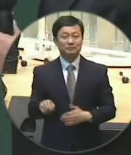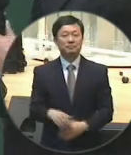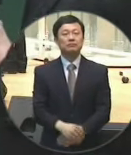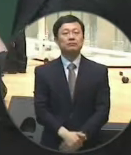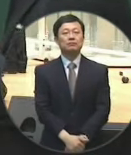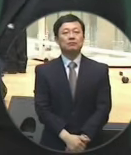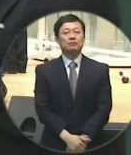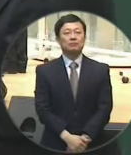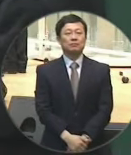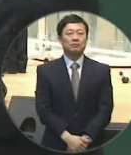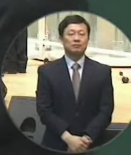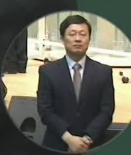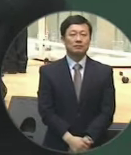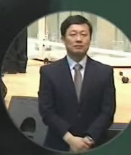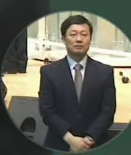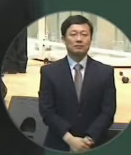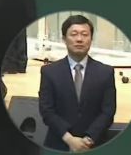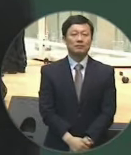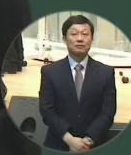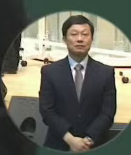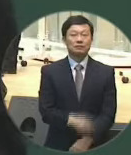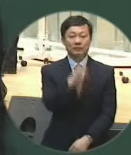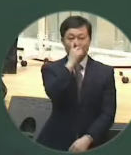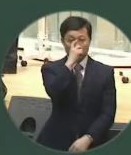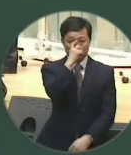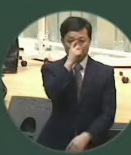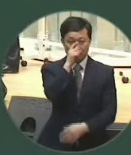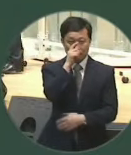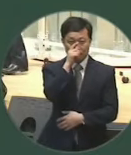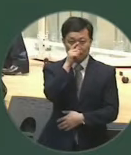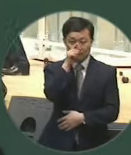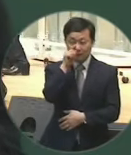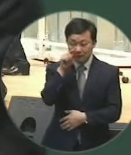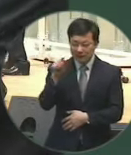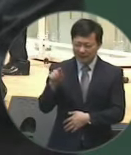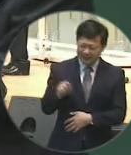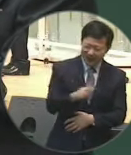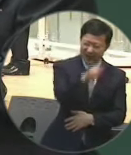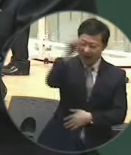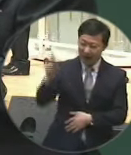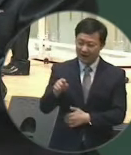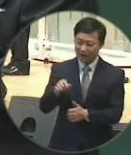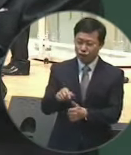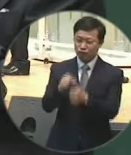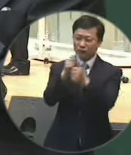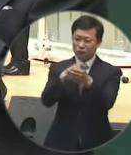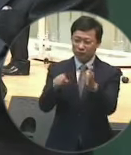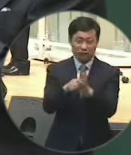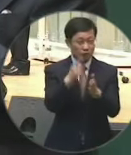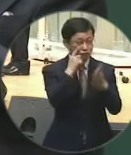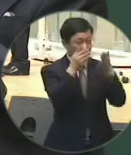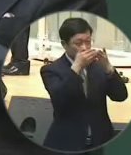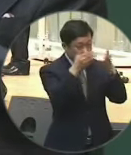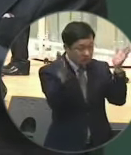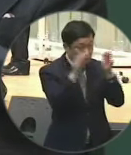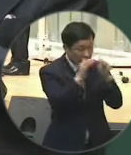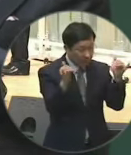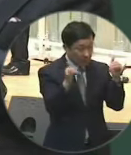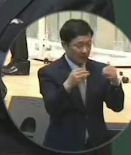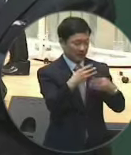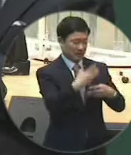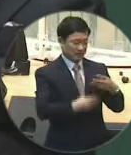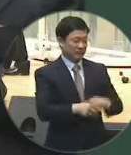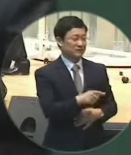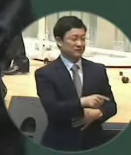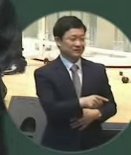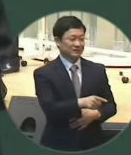MKs, and TCKs as very important workers. 그래서 이들을 다 살릴 수 있도록 눈을 뜬 사람들이 렘넌트라고 말이요. And